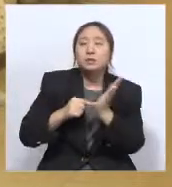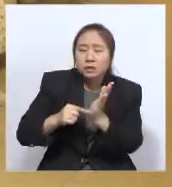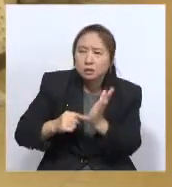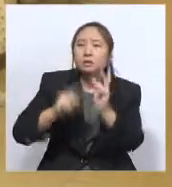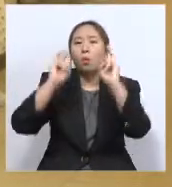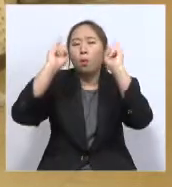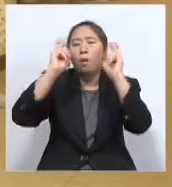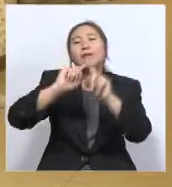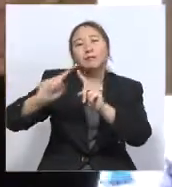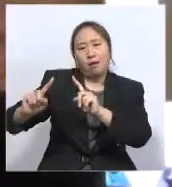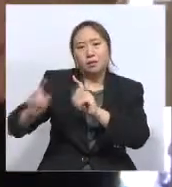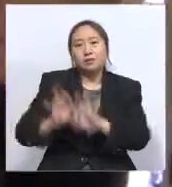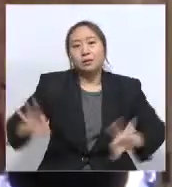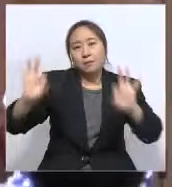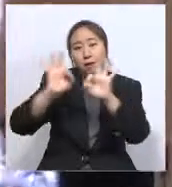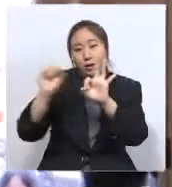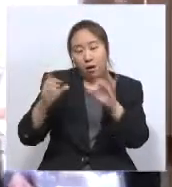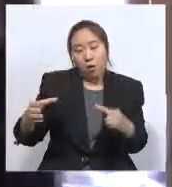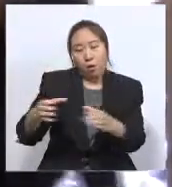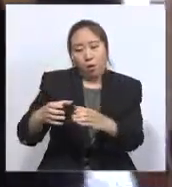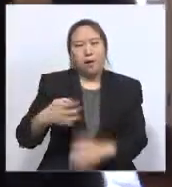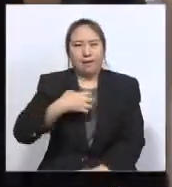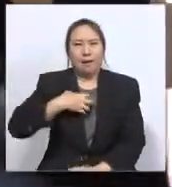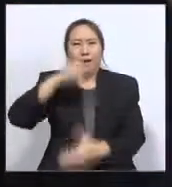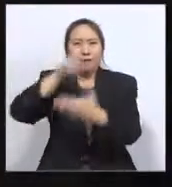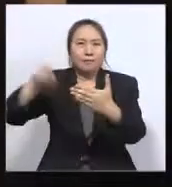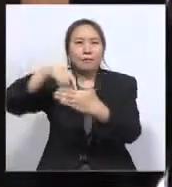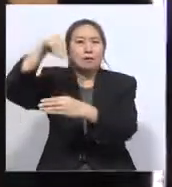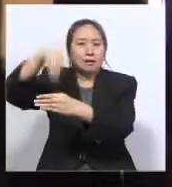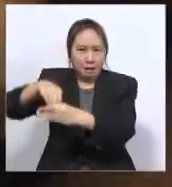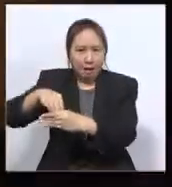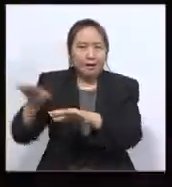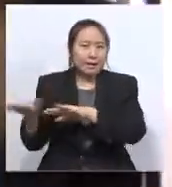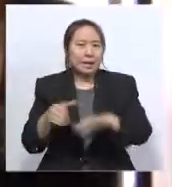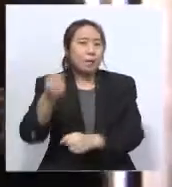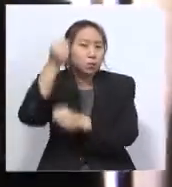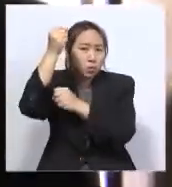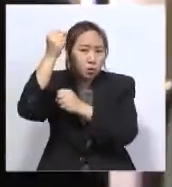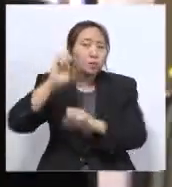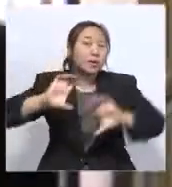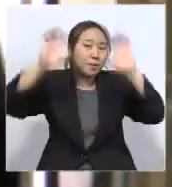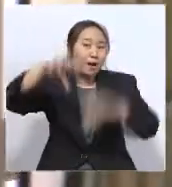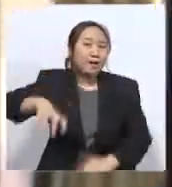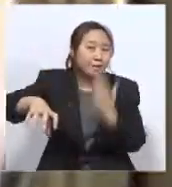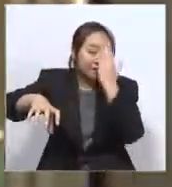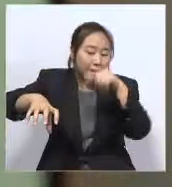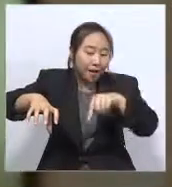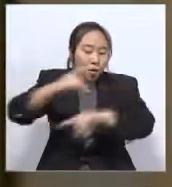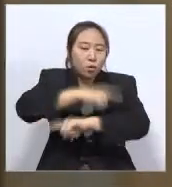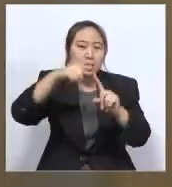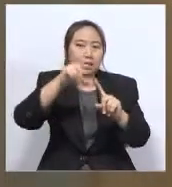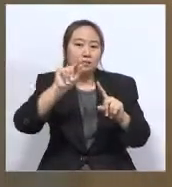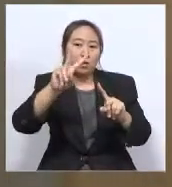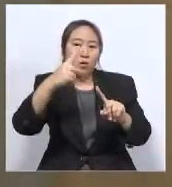ต่างๆโดยเฉพาะความเคลื่อนไหวของกลุ่มคนอยากเลือกตั้งที่เตรียมชุมนุมหน้าทำเนียบรัฐบาลในวันที่22พฤษภาค